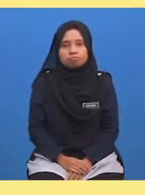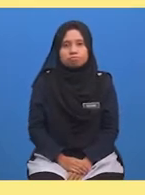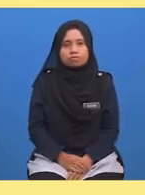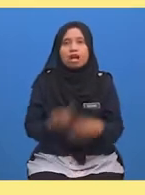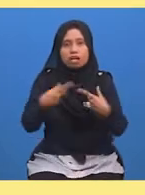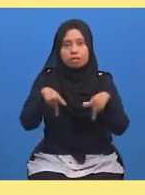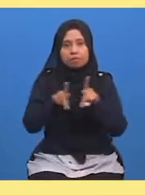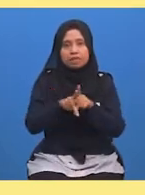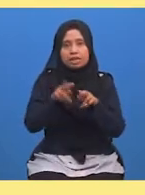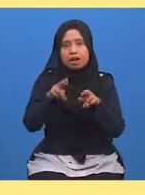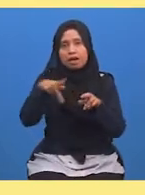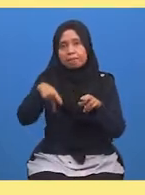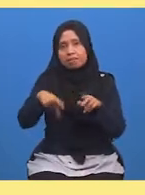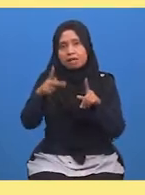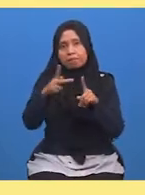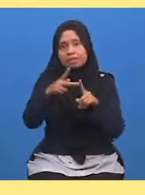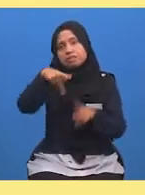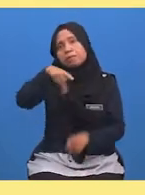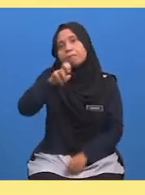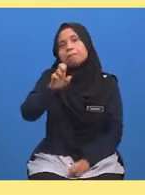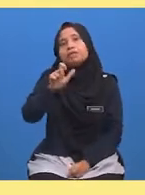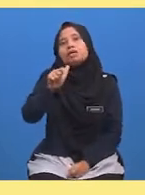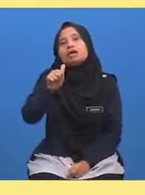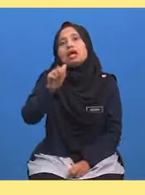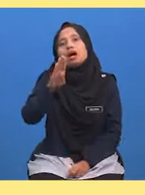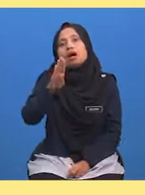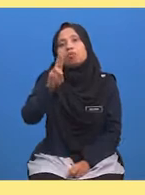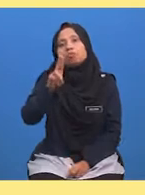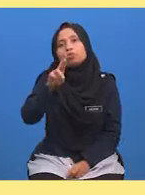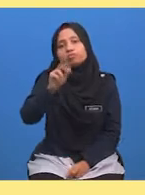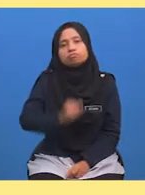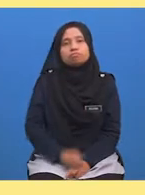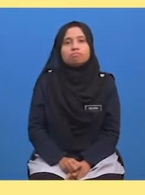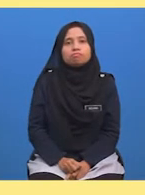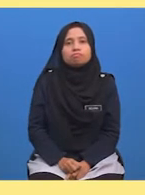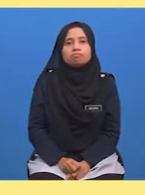Kepentingan rancangan perniagaan kepada pelabur.